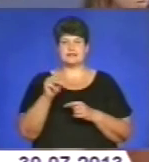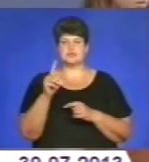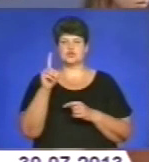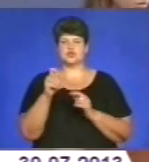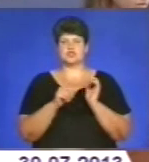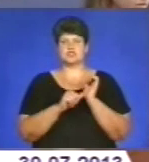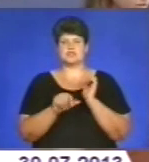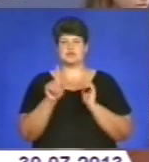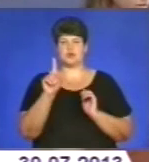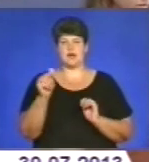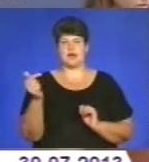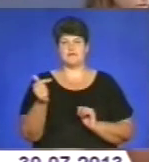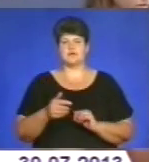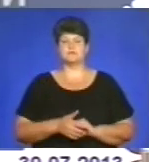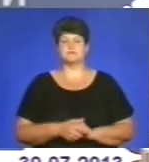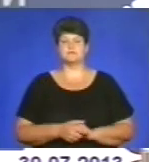гривня.